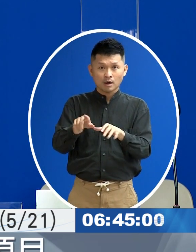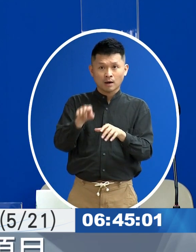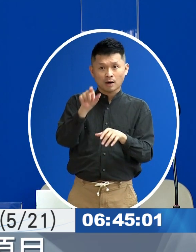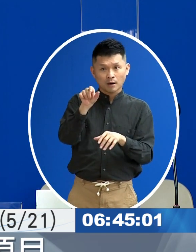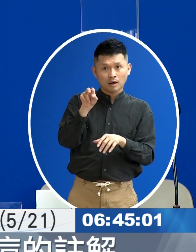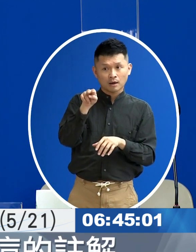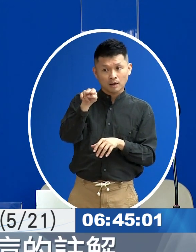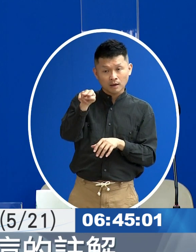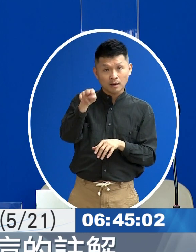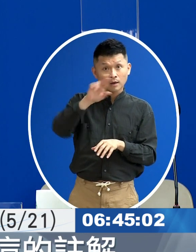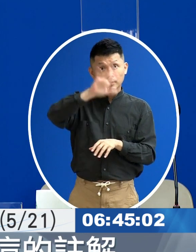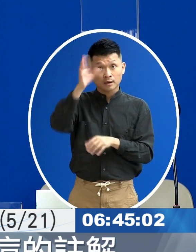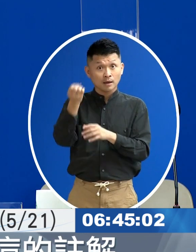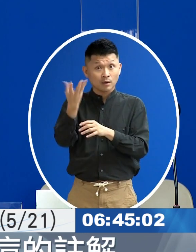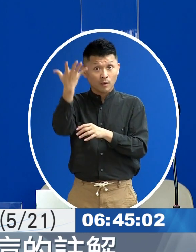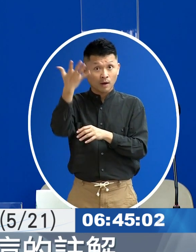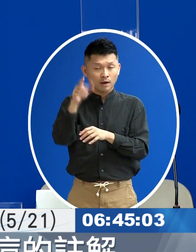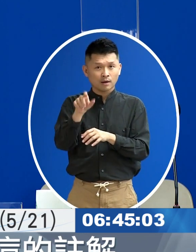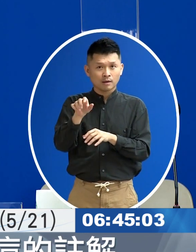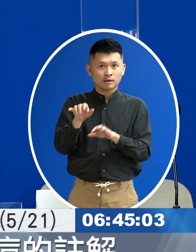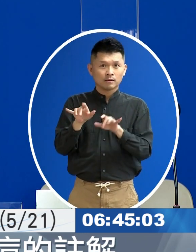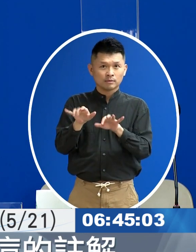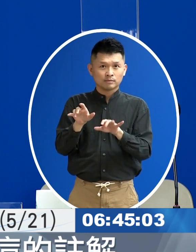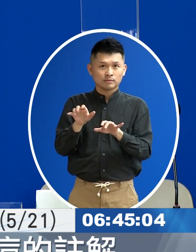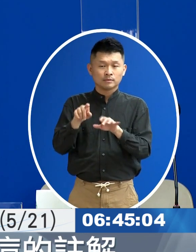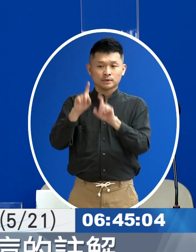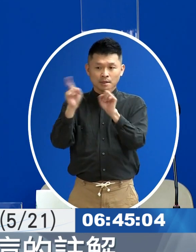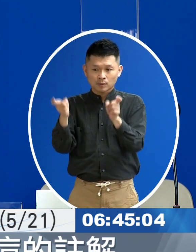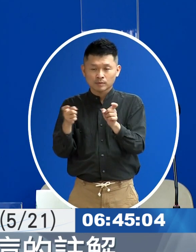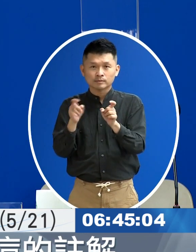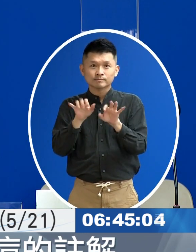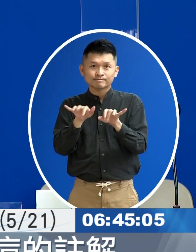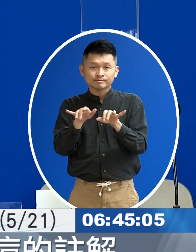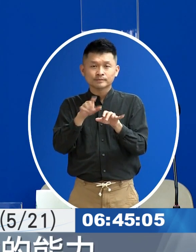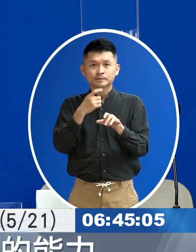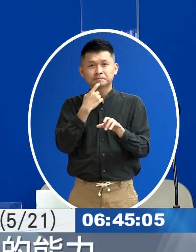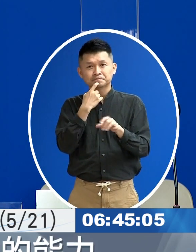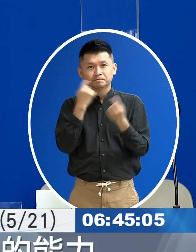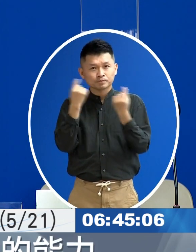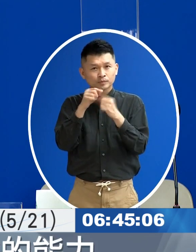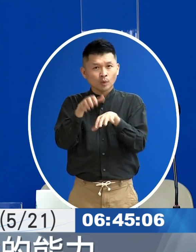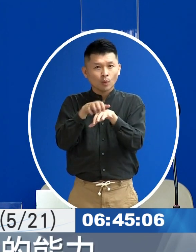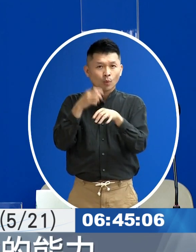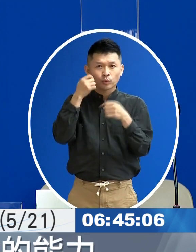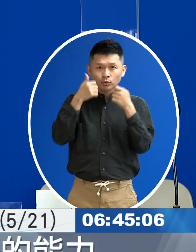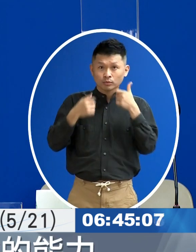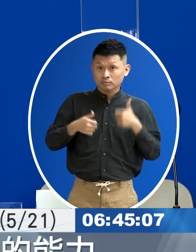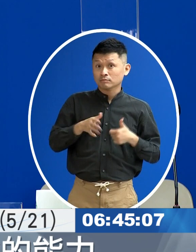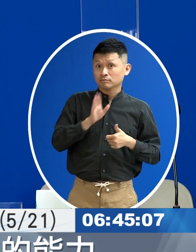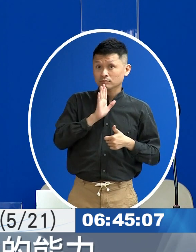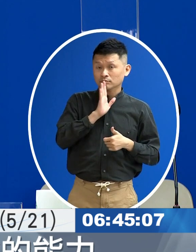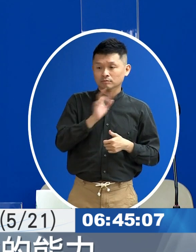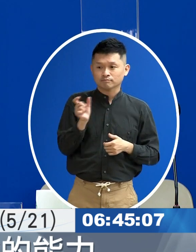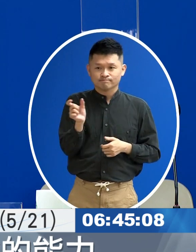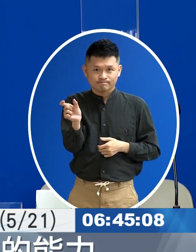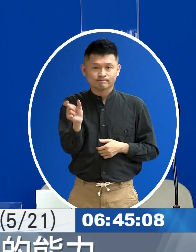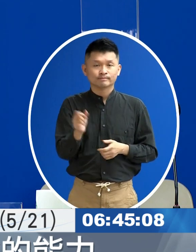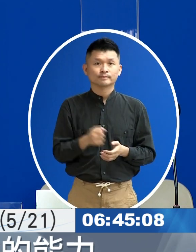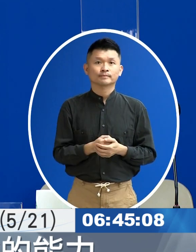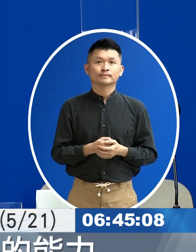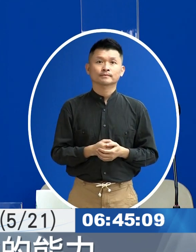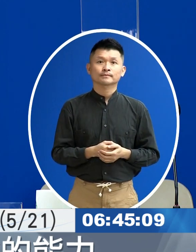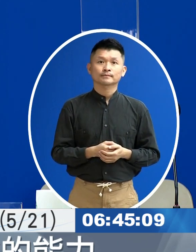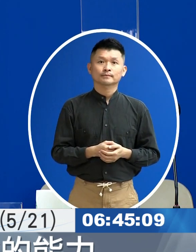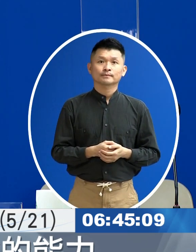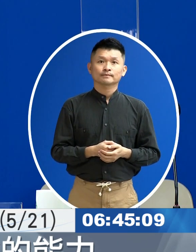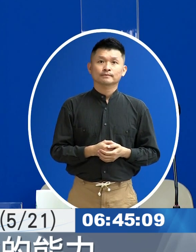项目，那在备注栏中会填写这个疑似猴痘的一个这样的一个注解啦，那我们就是事实上